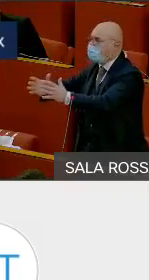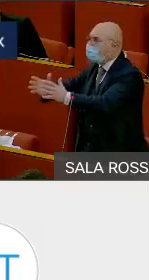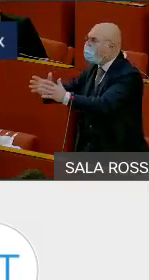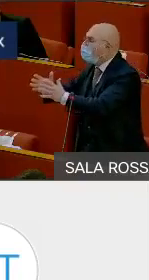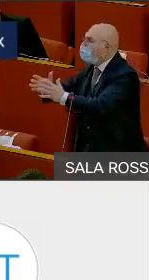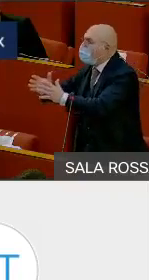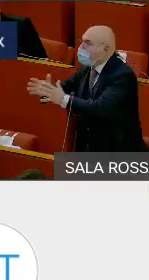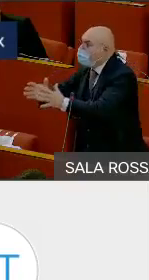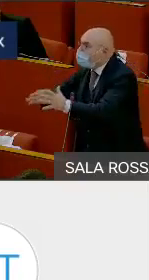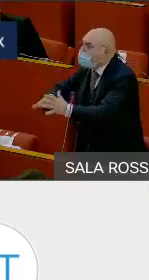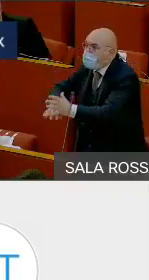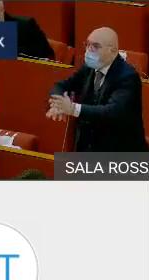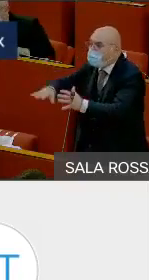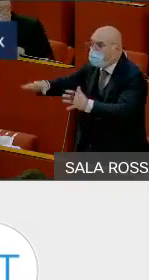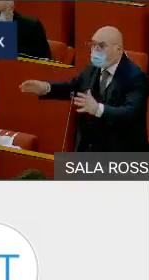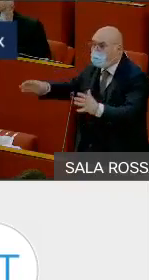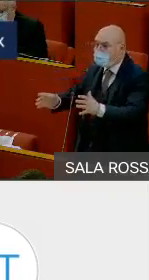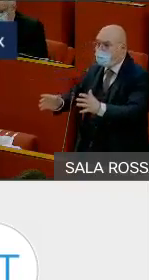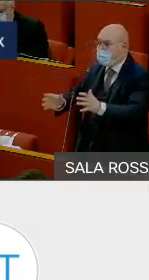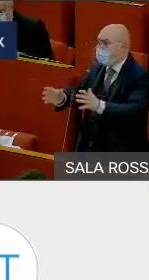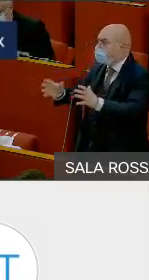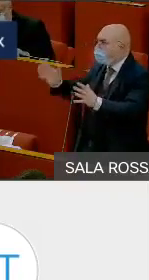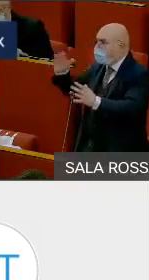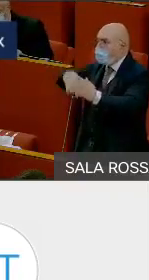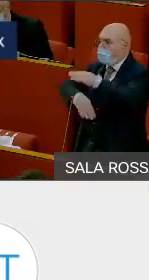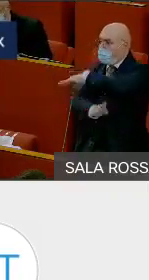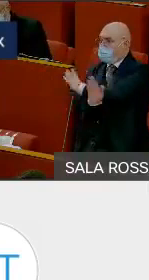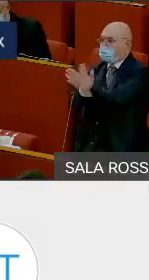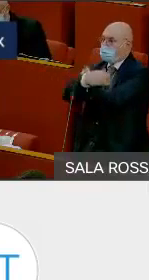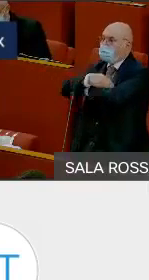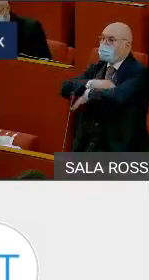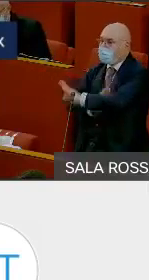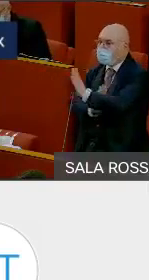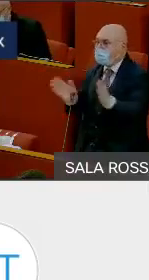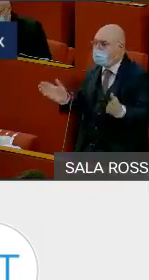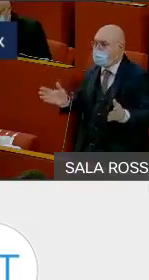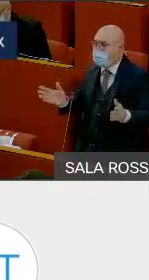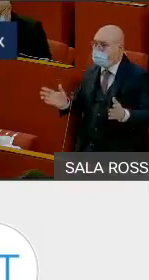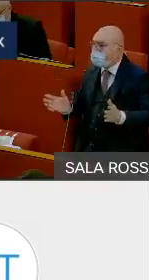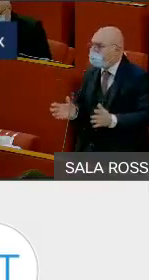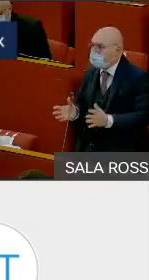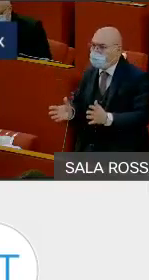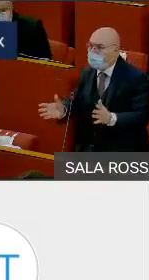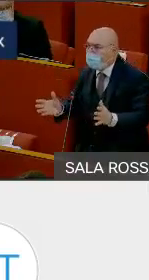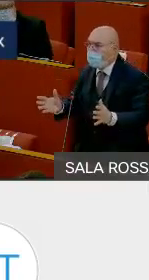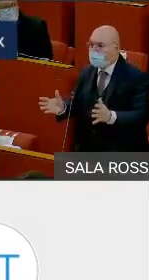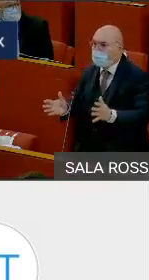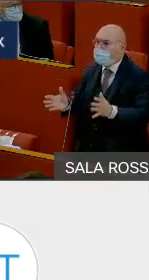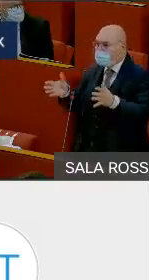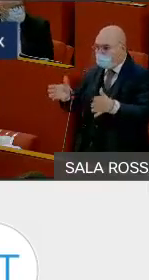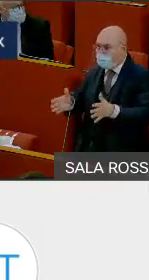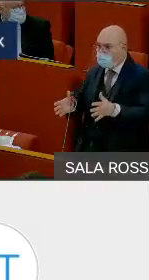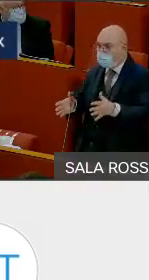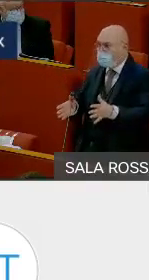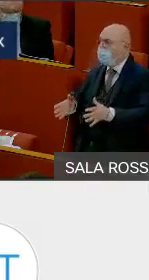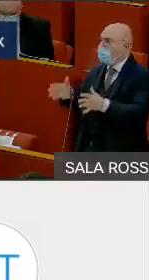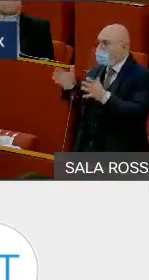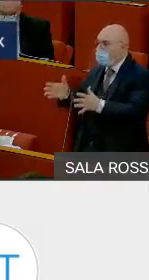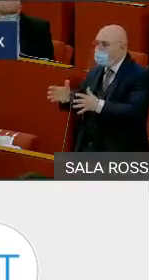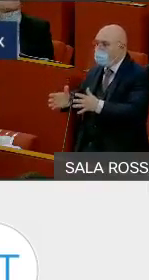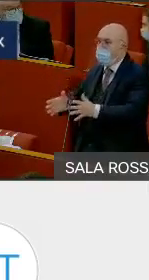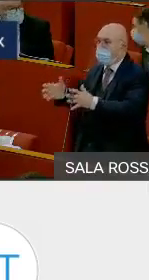agricoltura perché invece in questo modo tu hai questo intreccio tra le varie normative che di fatto